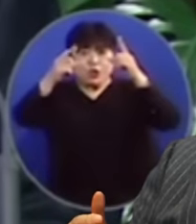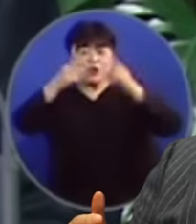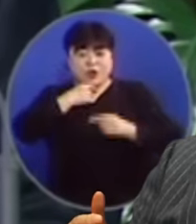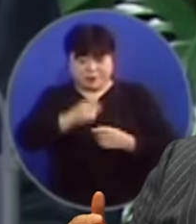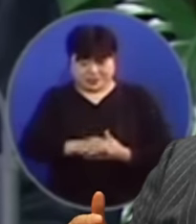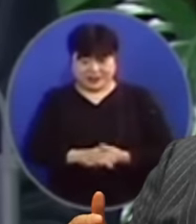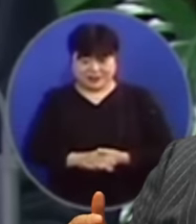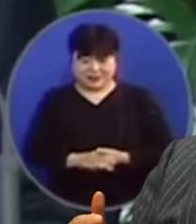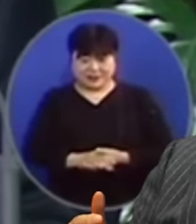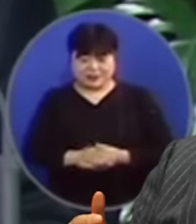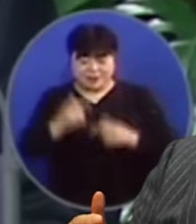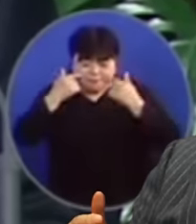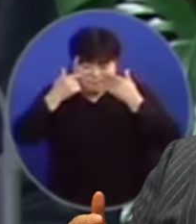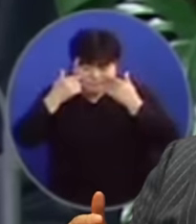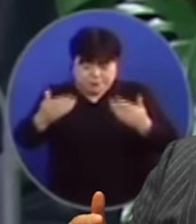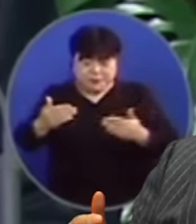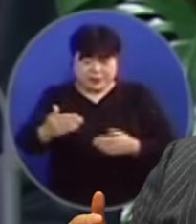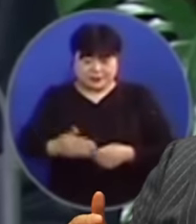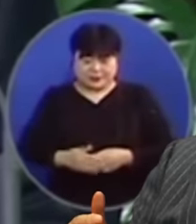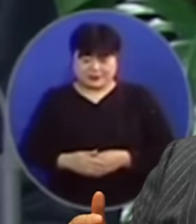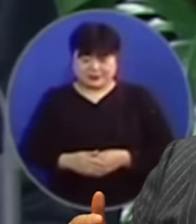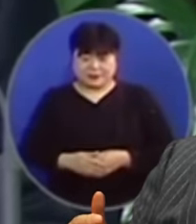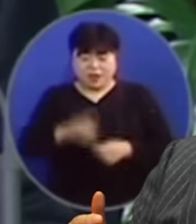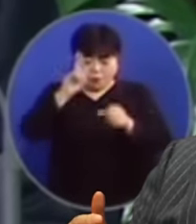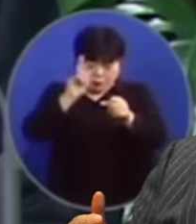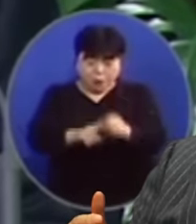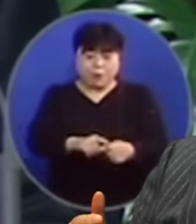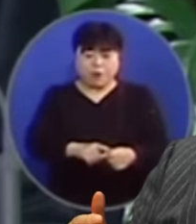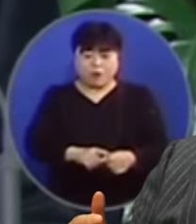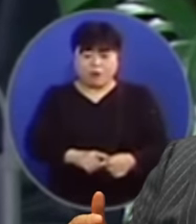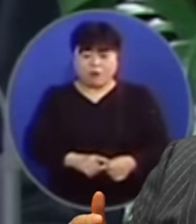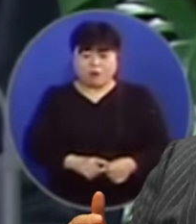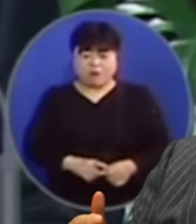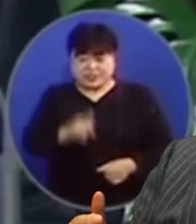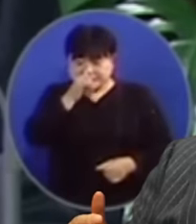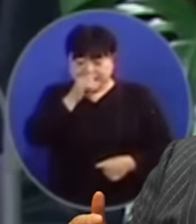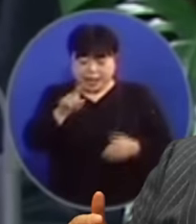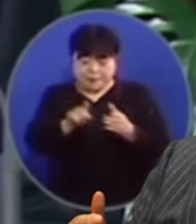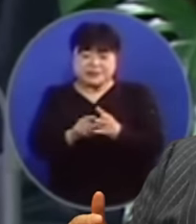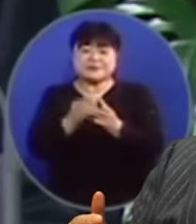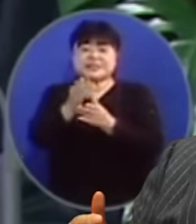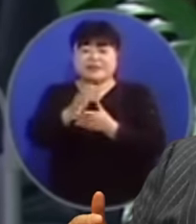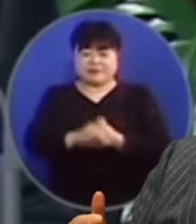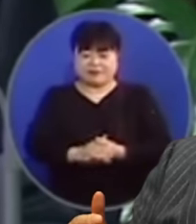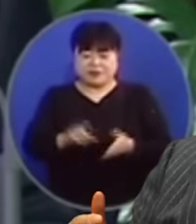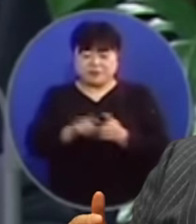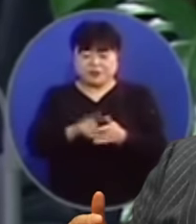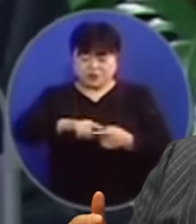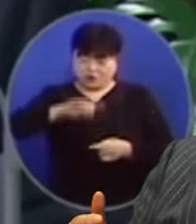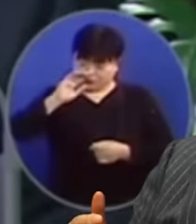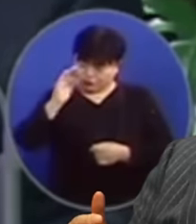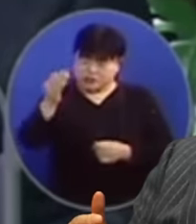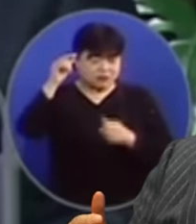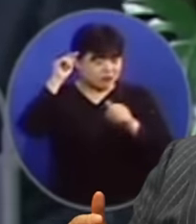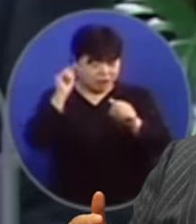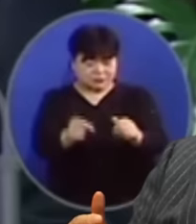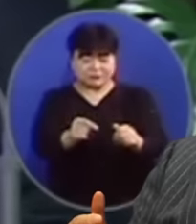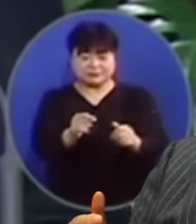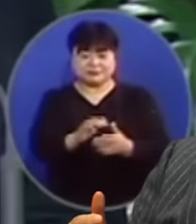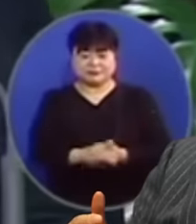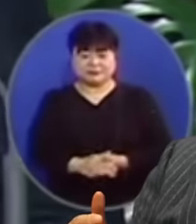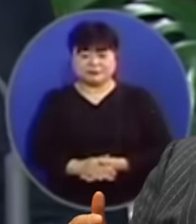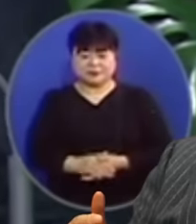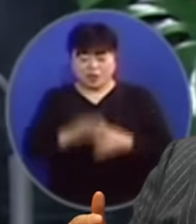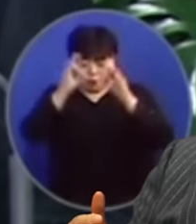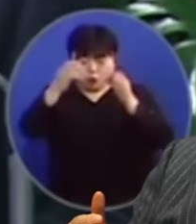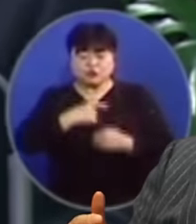원하나이다. 분명히 자기 목표가 있어야 믿음이 생기는 것입니다. 내 믿은 대로 될지어다.